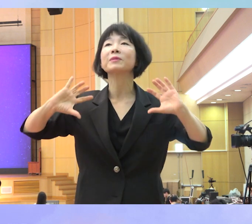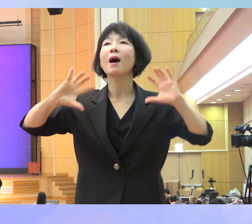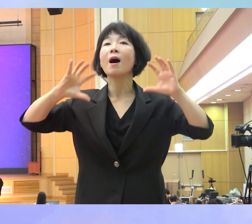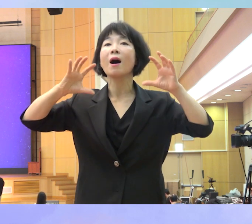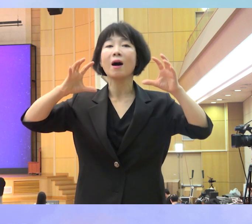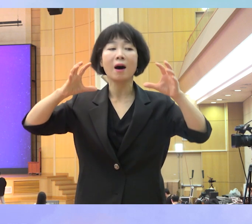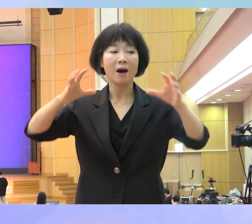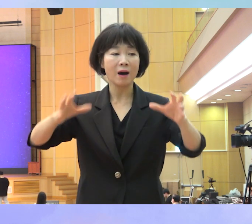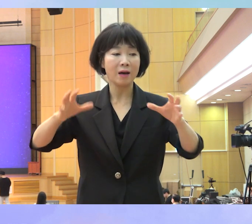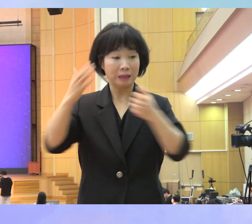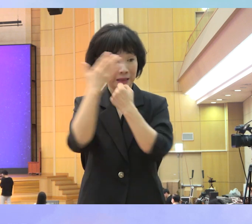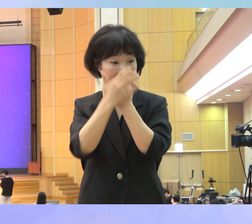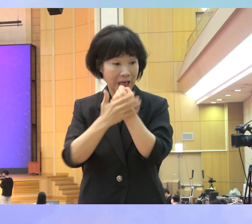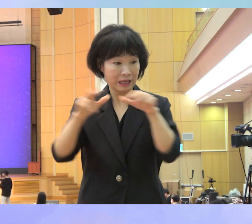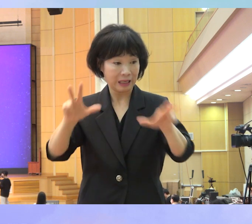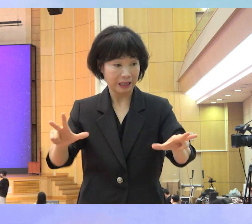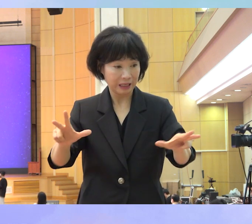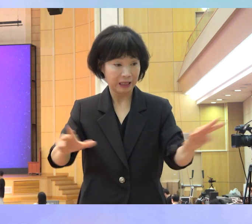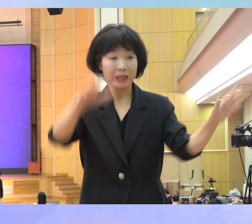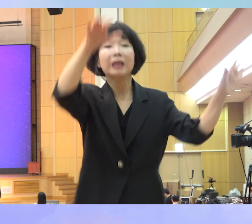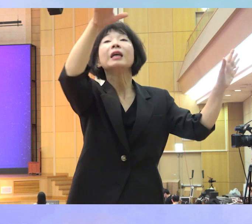주의 은혜